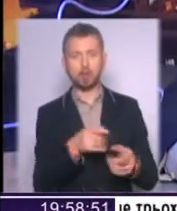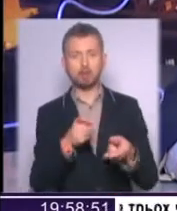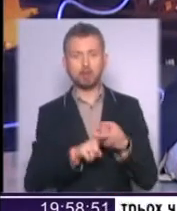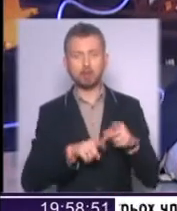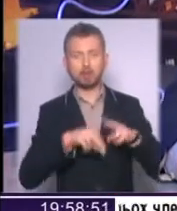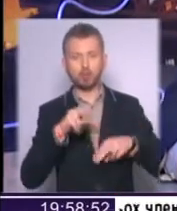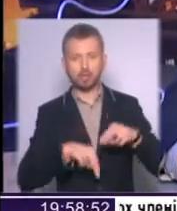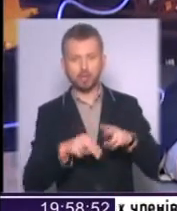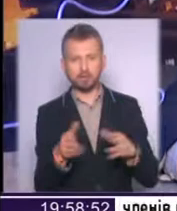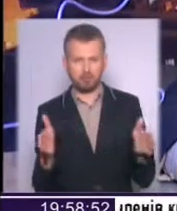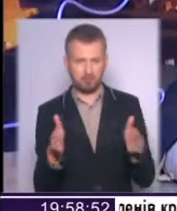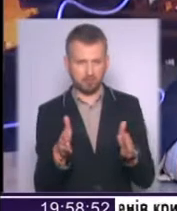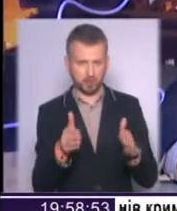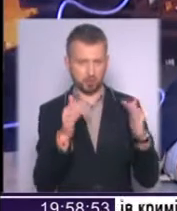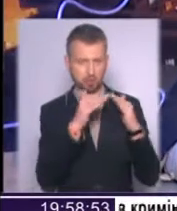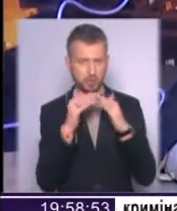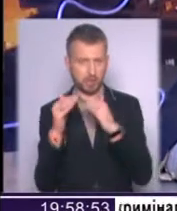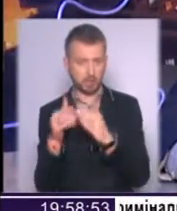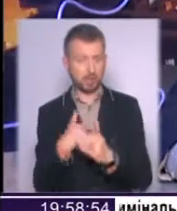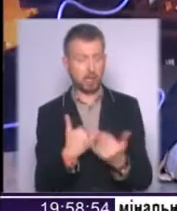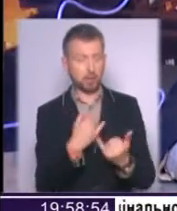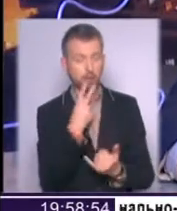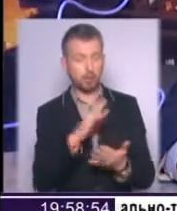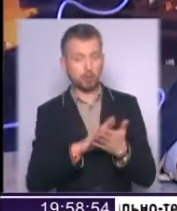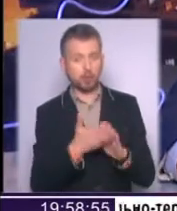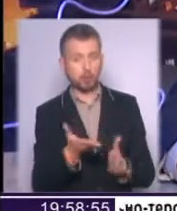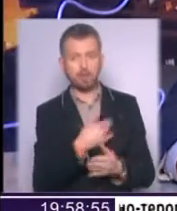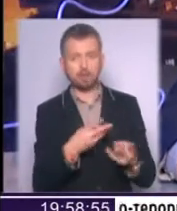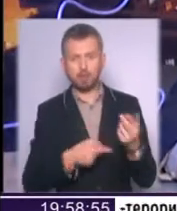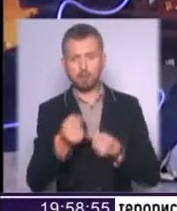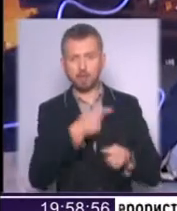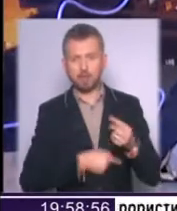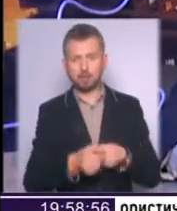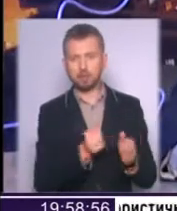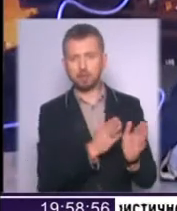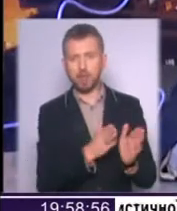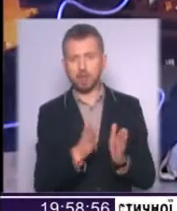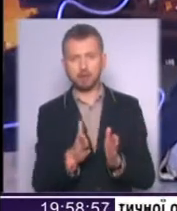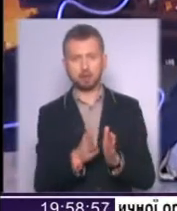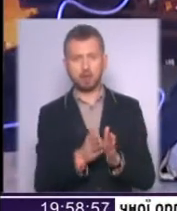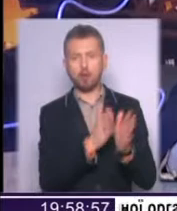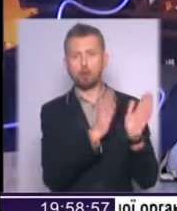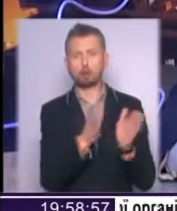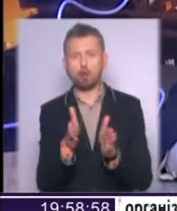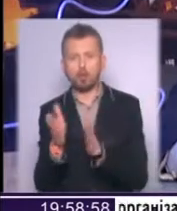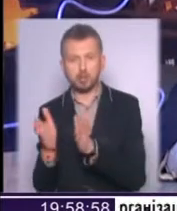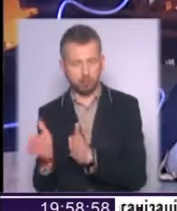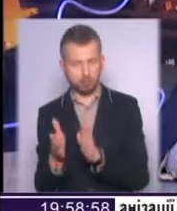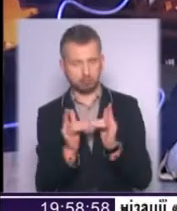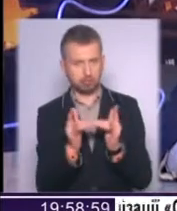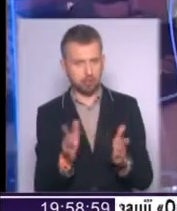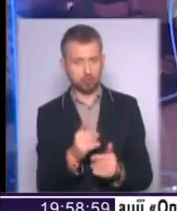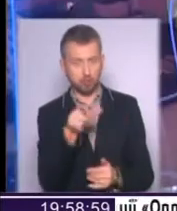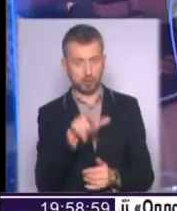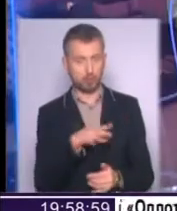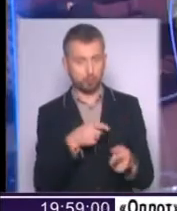будівництвом малогабаритних будинків. Я сьогодні бачу ситуацію, що нам треба повертатися до механізму гуртожитків, щоб в людини хоч якийсь угол був. Ну, це ненормально, коли